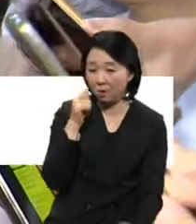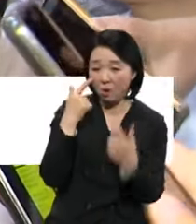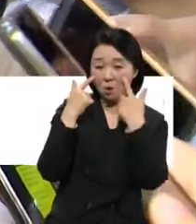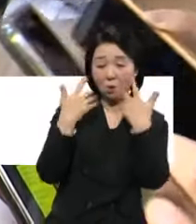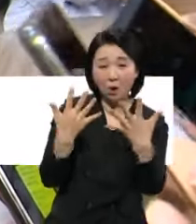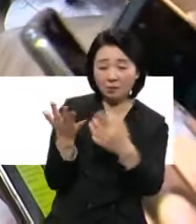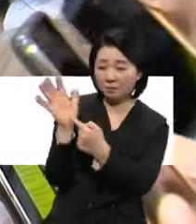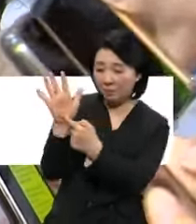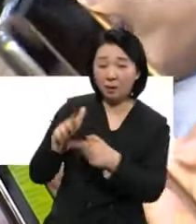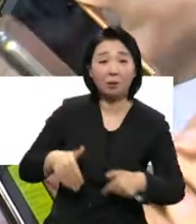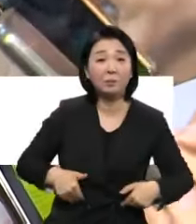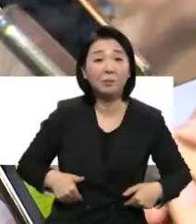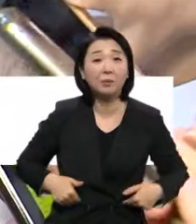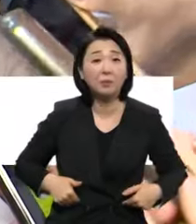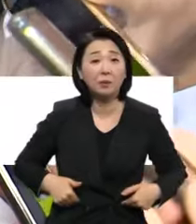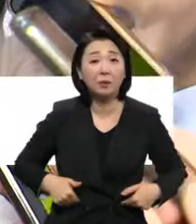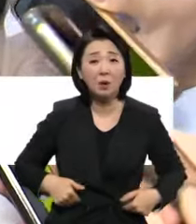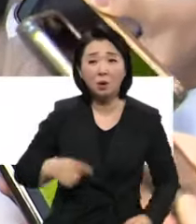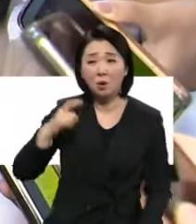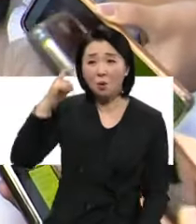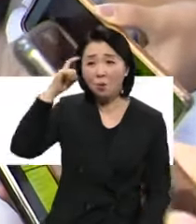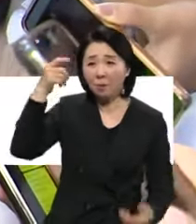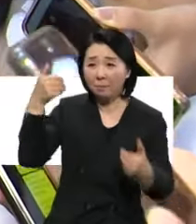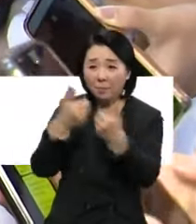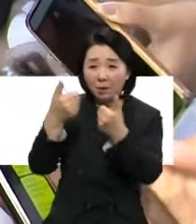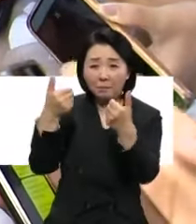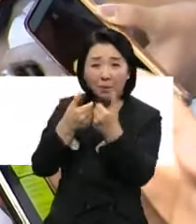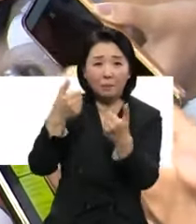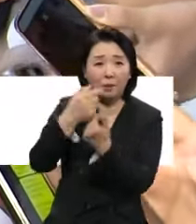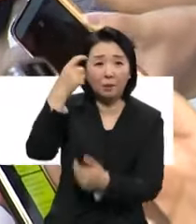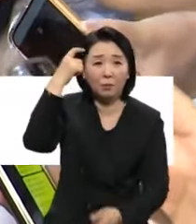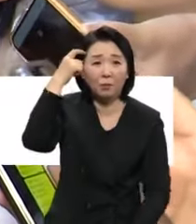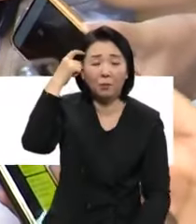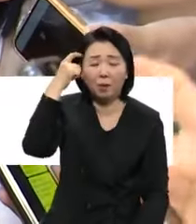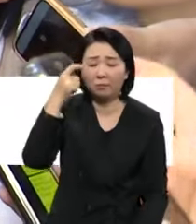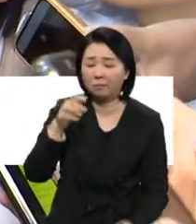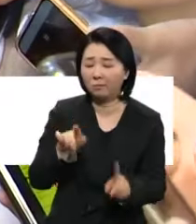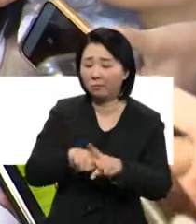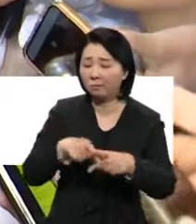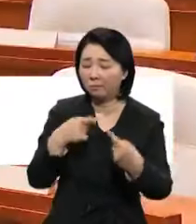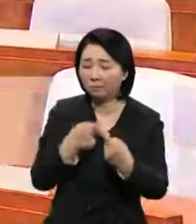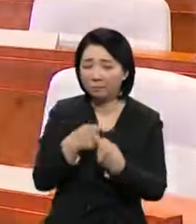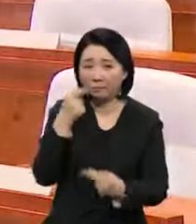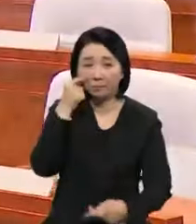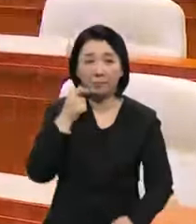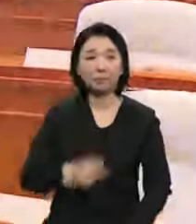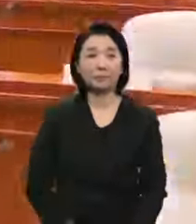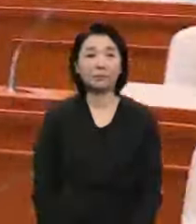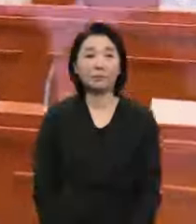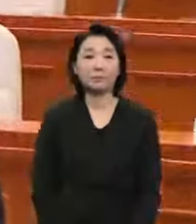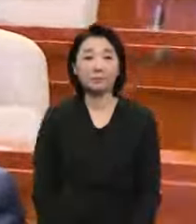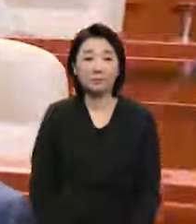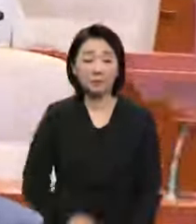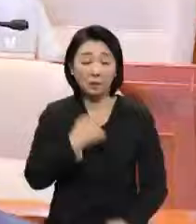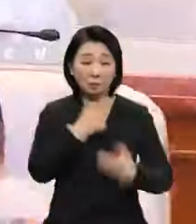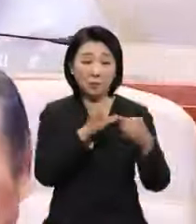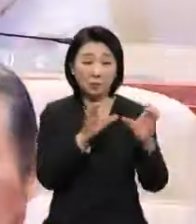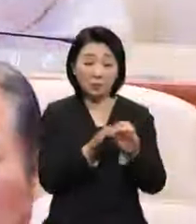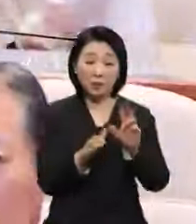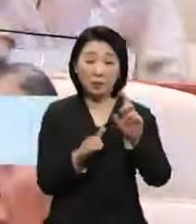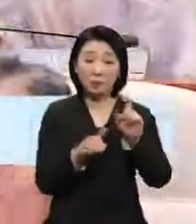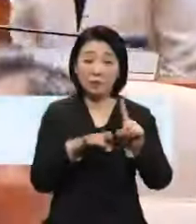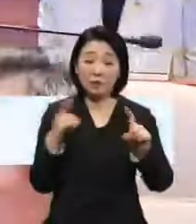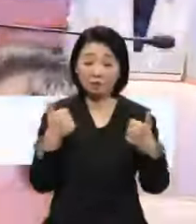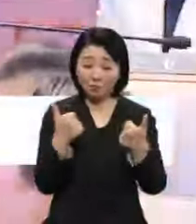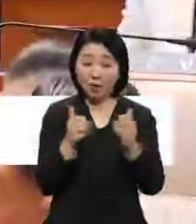것에 대해서 왜 이렇게 극렬하게 반대하는지 도저히 납득이 되지 않습니다. 민주당은 22대 국회가